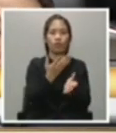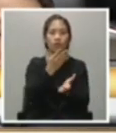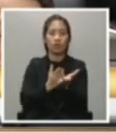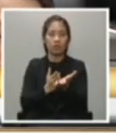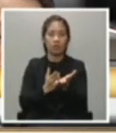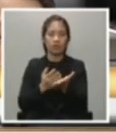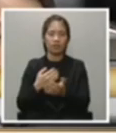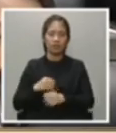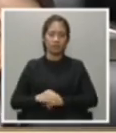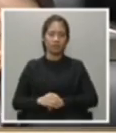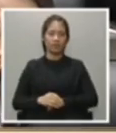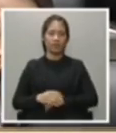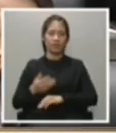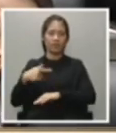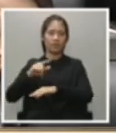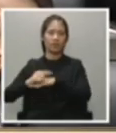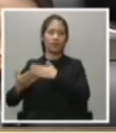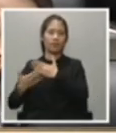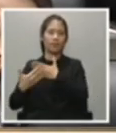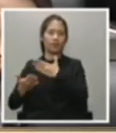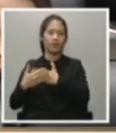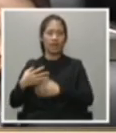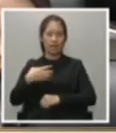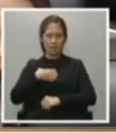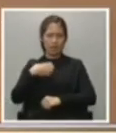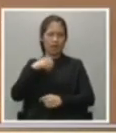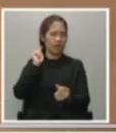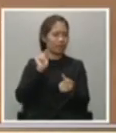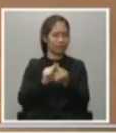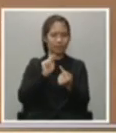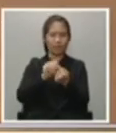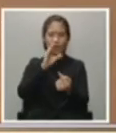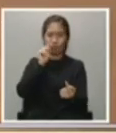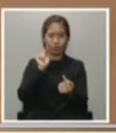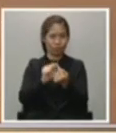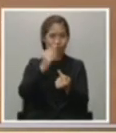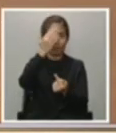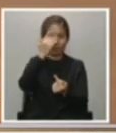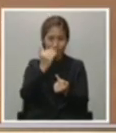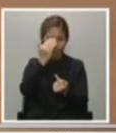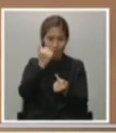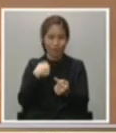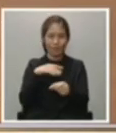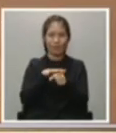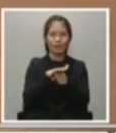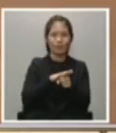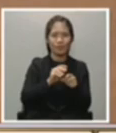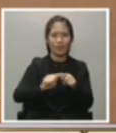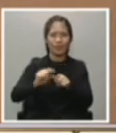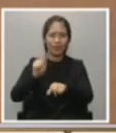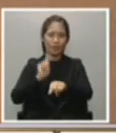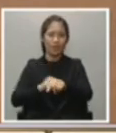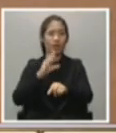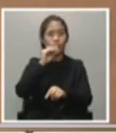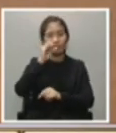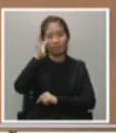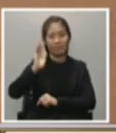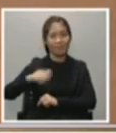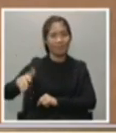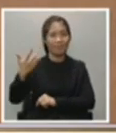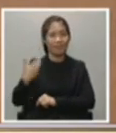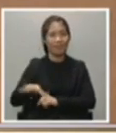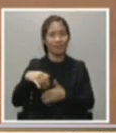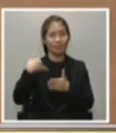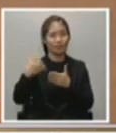สรัสนันท์ครับผมว่า ค่ะดิฉันจะเริ่มแล้ว เนื้อหาเลยนะครับ พอเรื่องนั้นดิฉันจะเริ่มแล้วค่ะ เพราะเรื่องความเหมาะสมอะไรเรื่องเวลาเนี่ยได้หารือกันแล้วนะครับจบไ